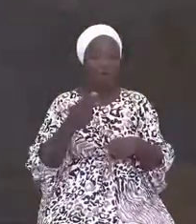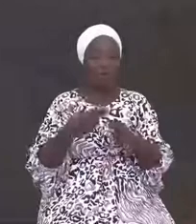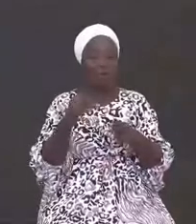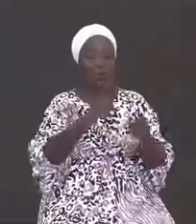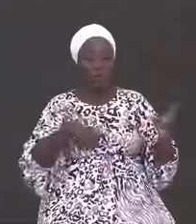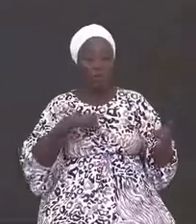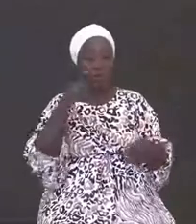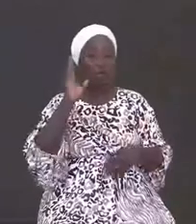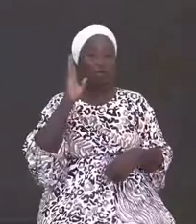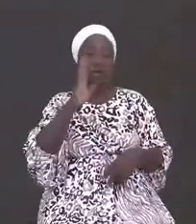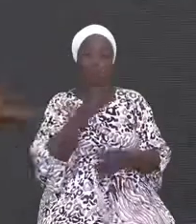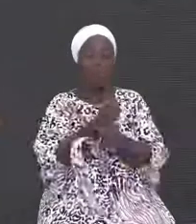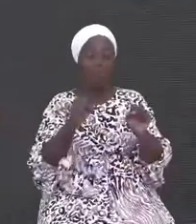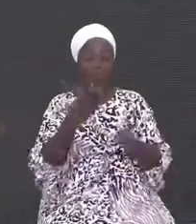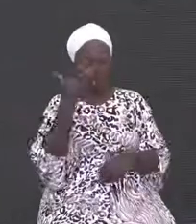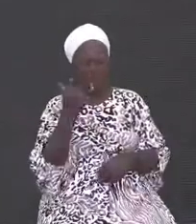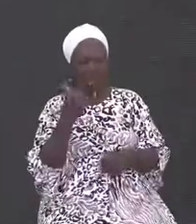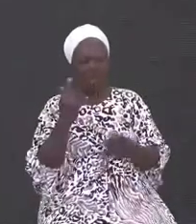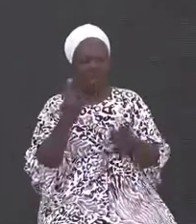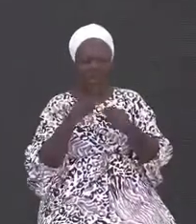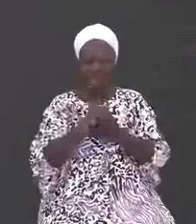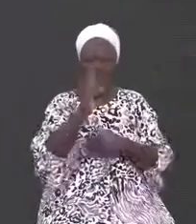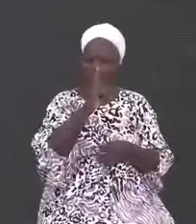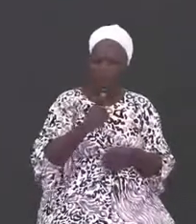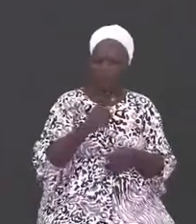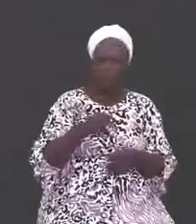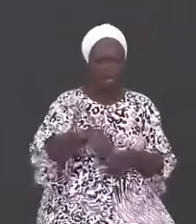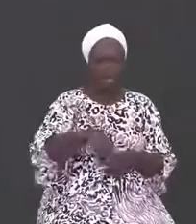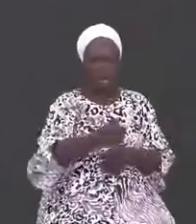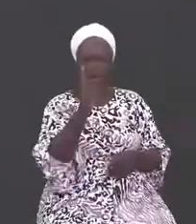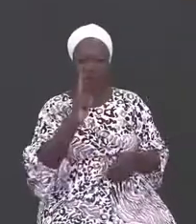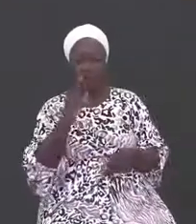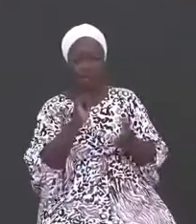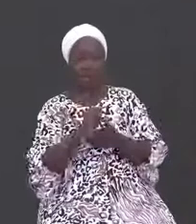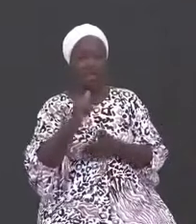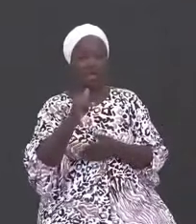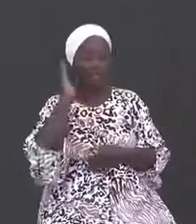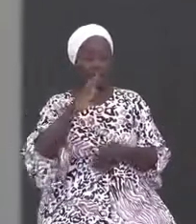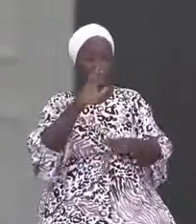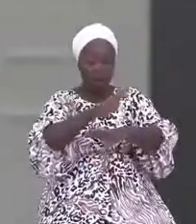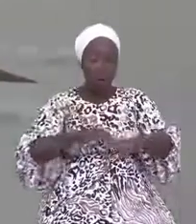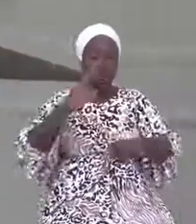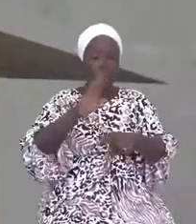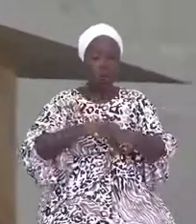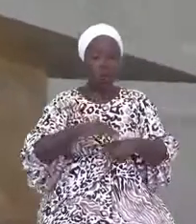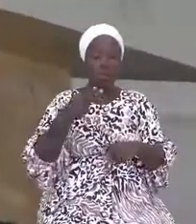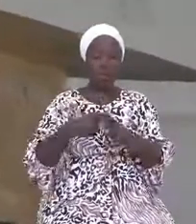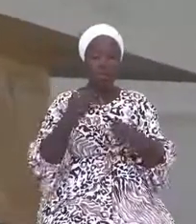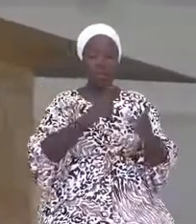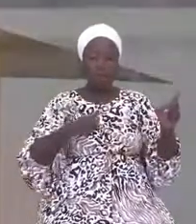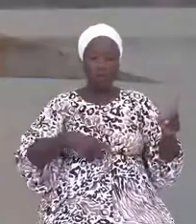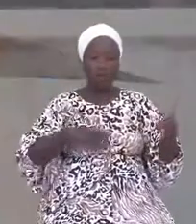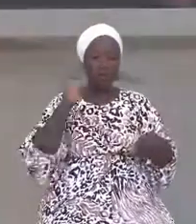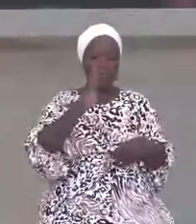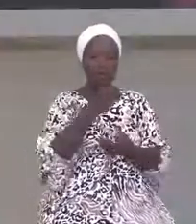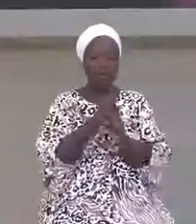sauvé. Pourquoi? Parce que c'est un fait. Quiconque invoquera le nom du Seigneur sera sauvé. C'est